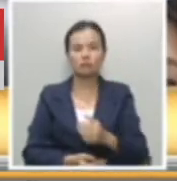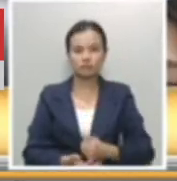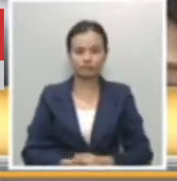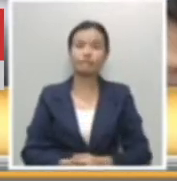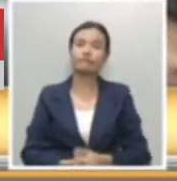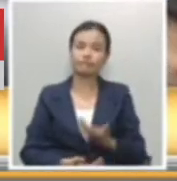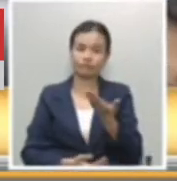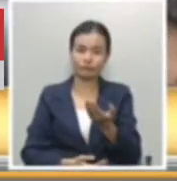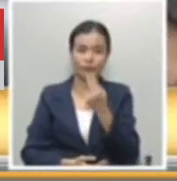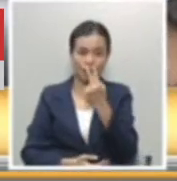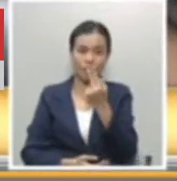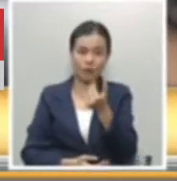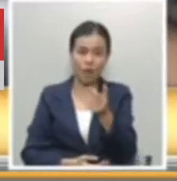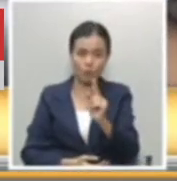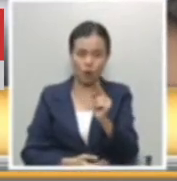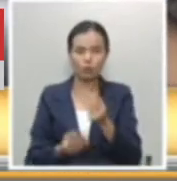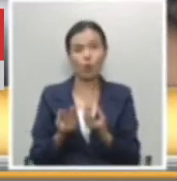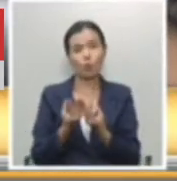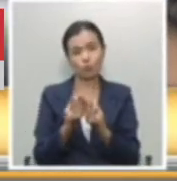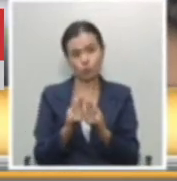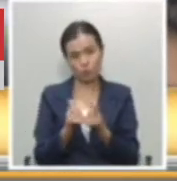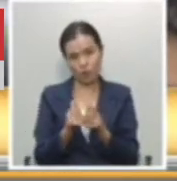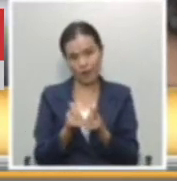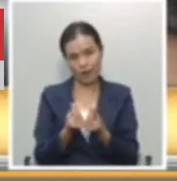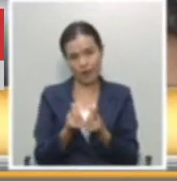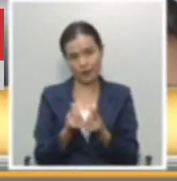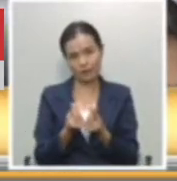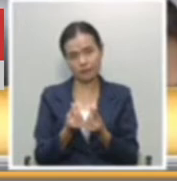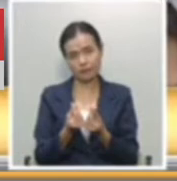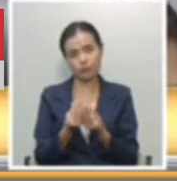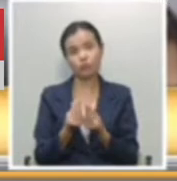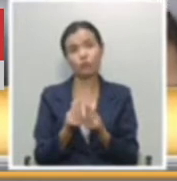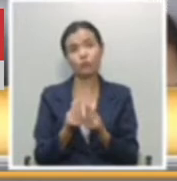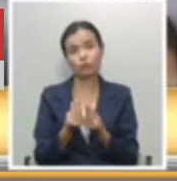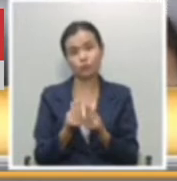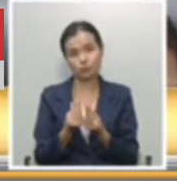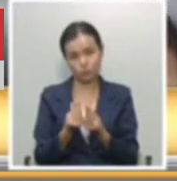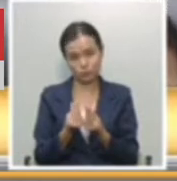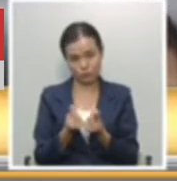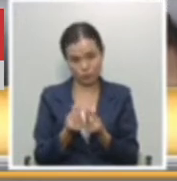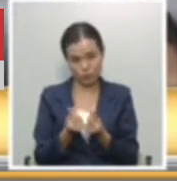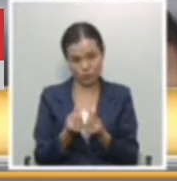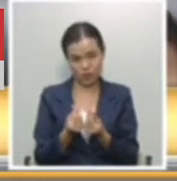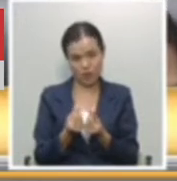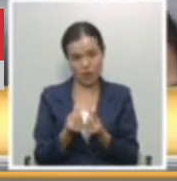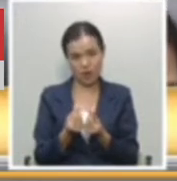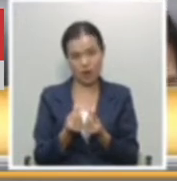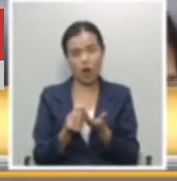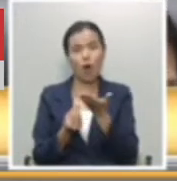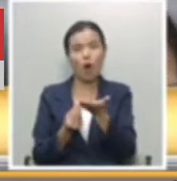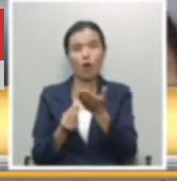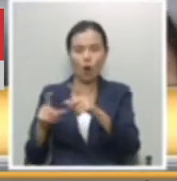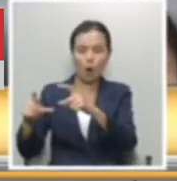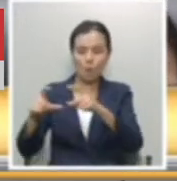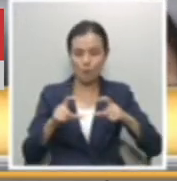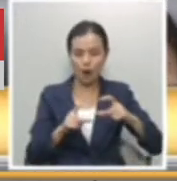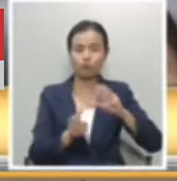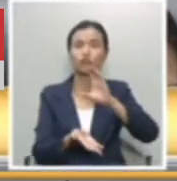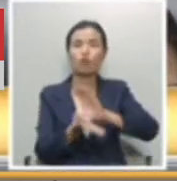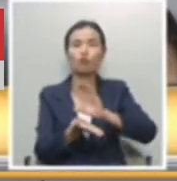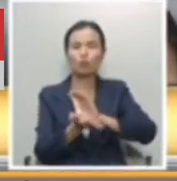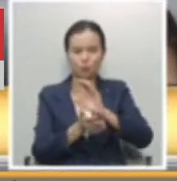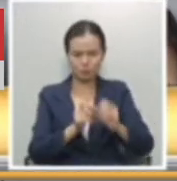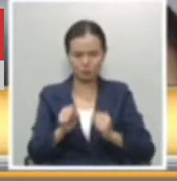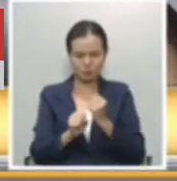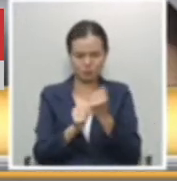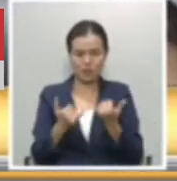ดังจะเห็นได้นะครับจากตัวเลขของการขอรับบัตรส่งเสริมการลงทุนของปีนี้แหละ